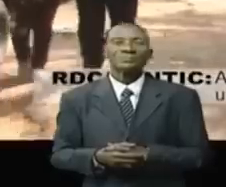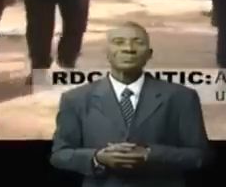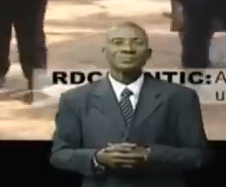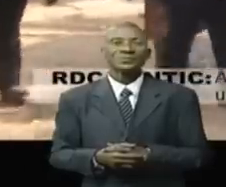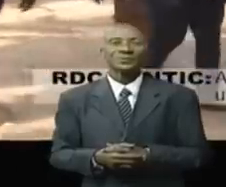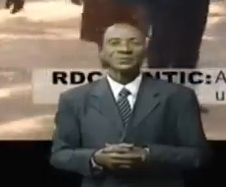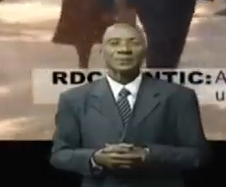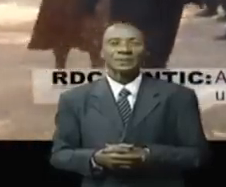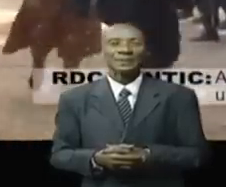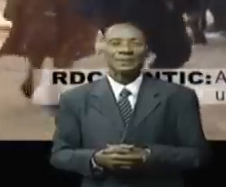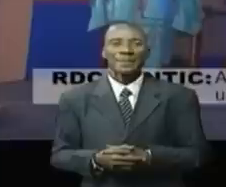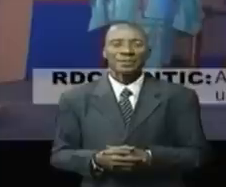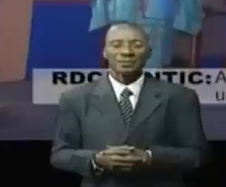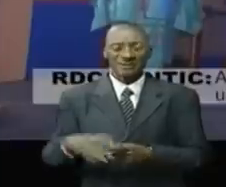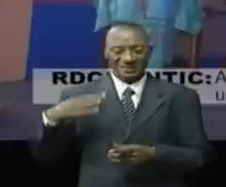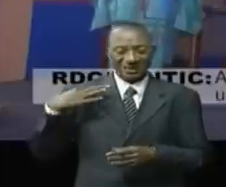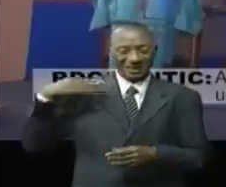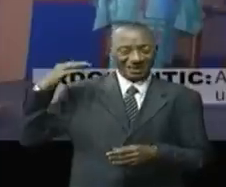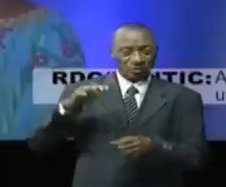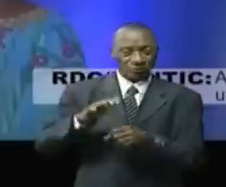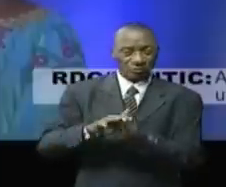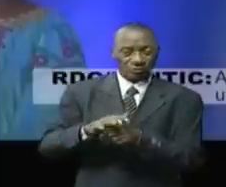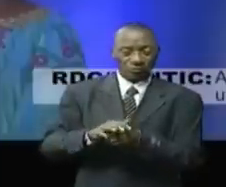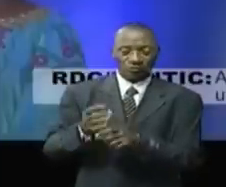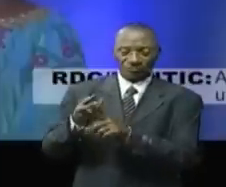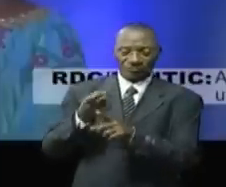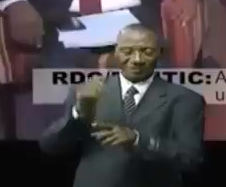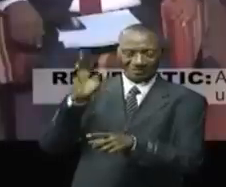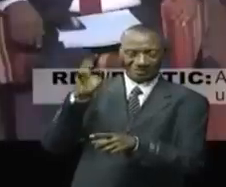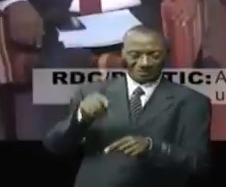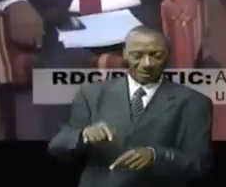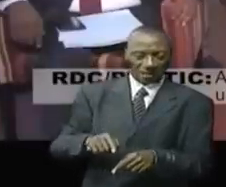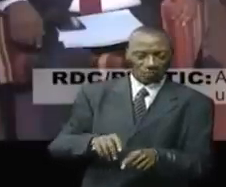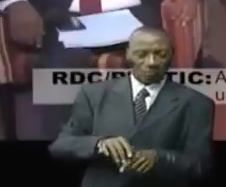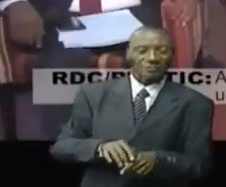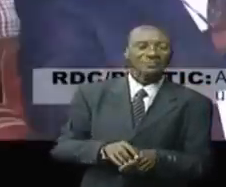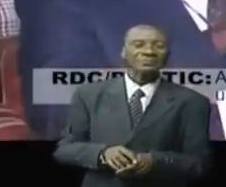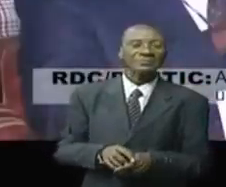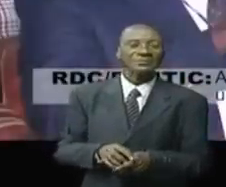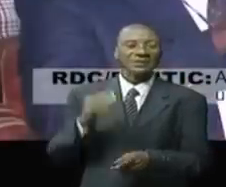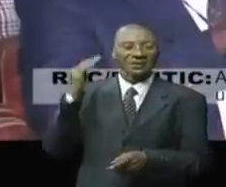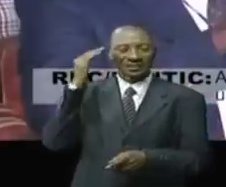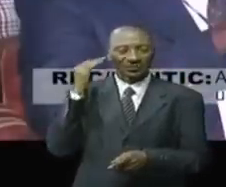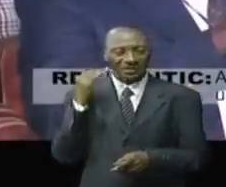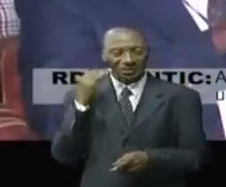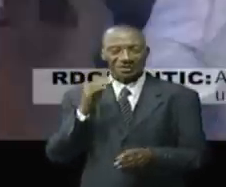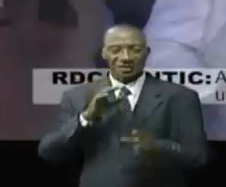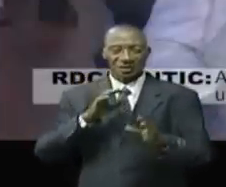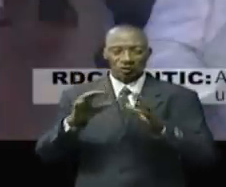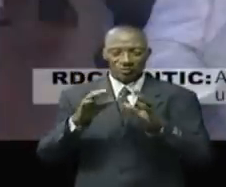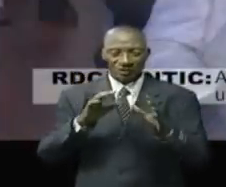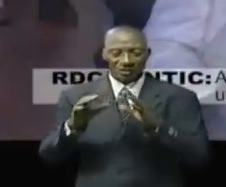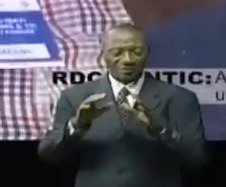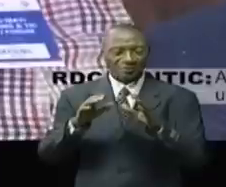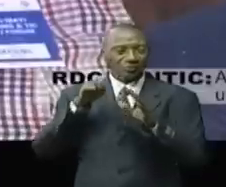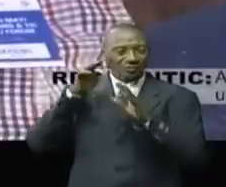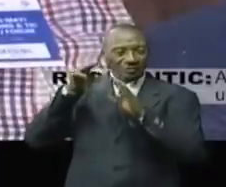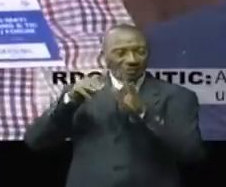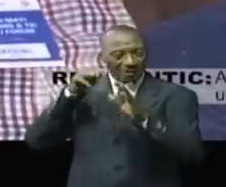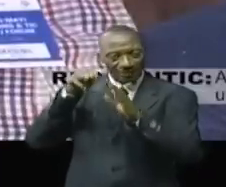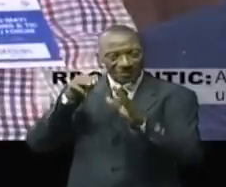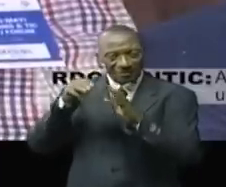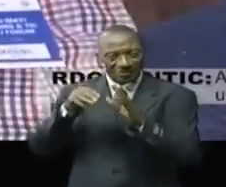À la tête d'une forte délégation venue de Kinshasa, les ministres des Postes, Télécommunications et Nouvelles Technologies de l'Information et de